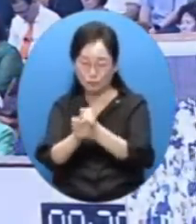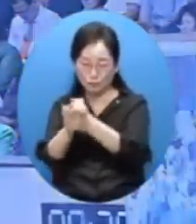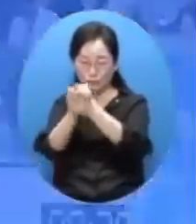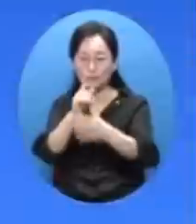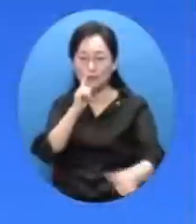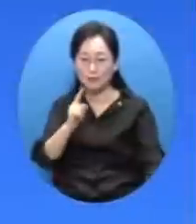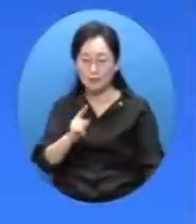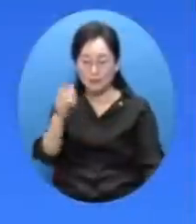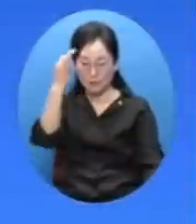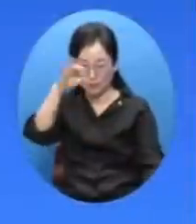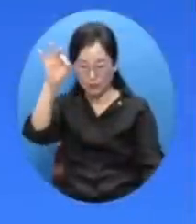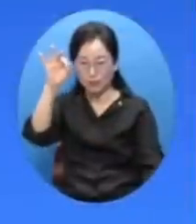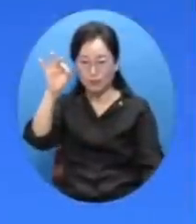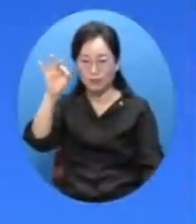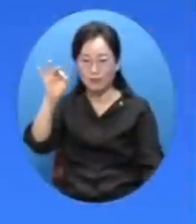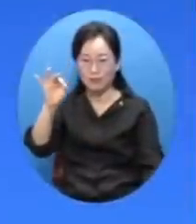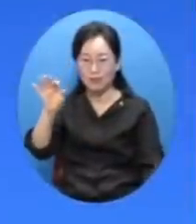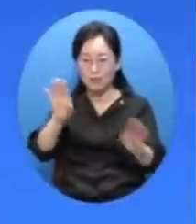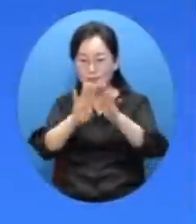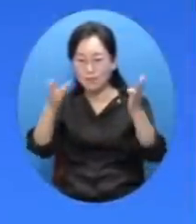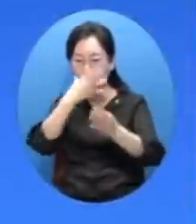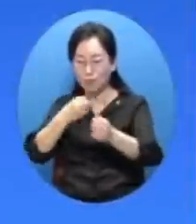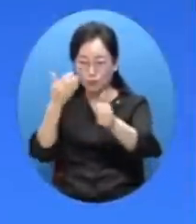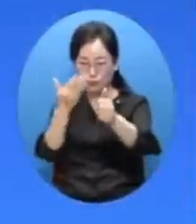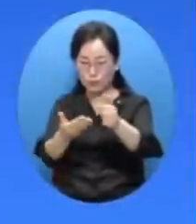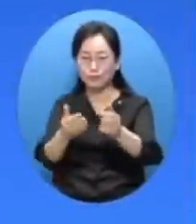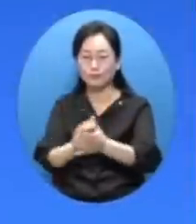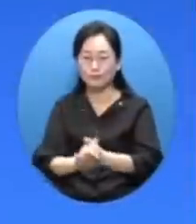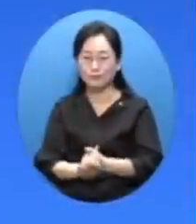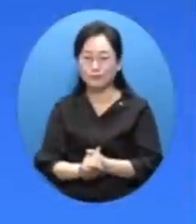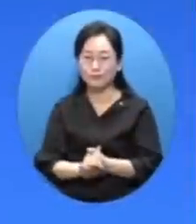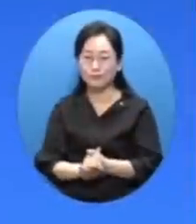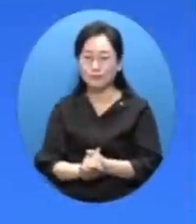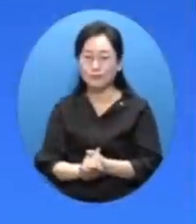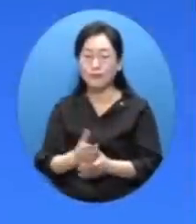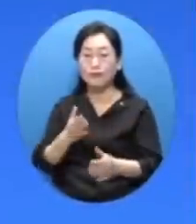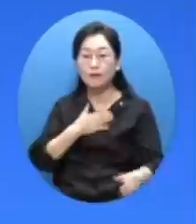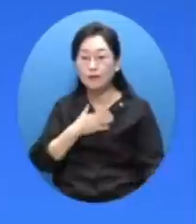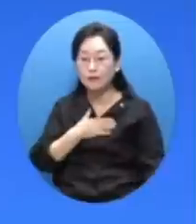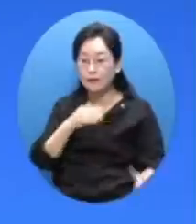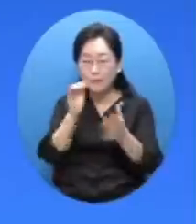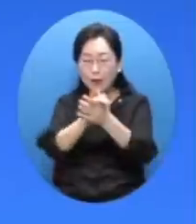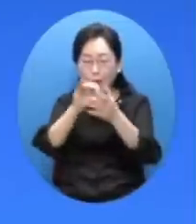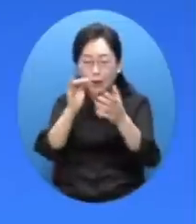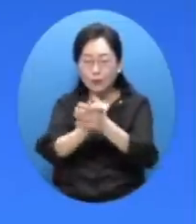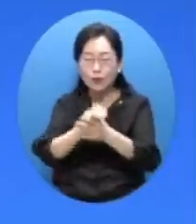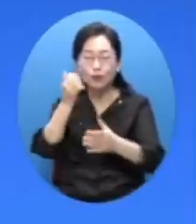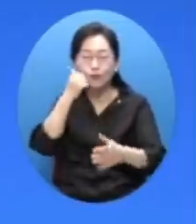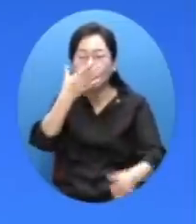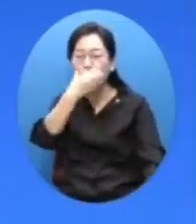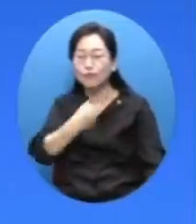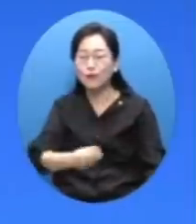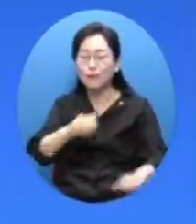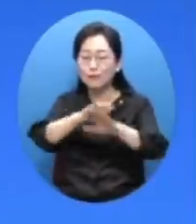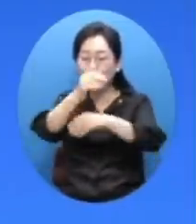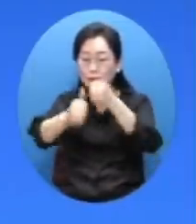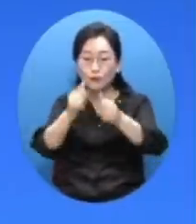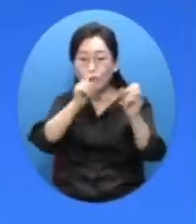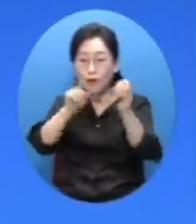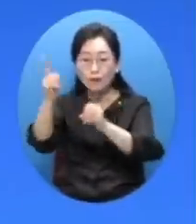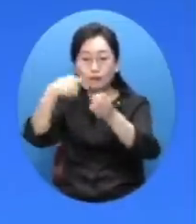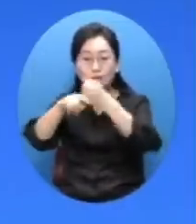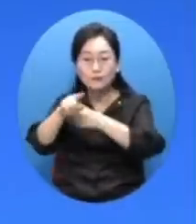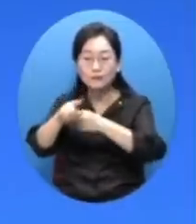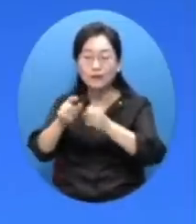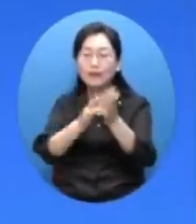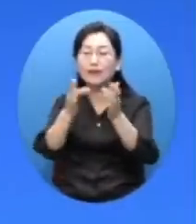우리를 인정하시고 우리에게 열린 문의 복을 주실 것입니다. 나의 벗 아브라함의 자손아 그랬는데 이것은 예수